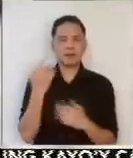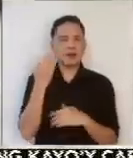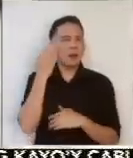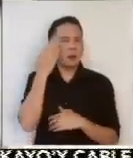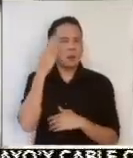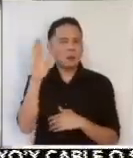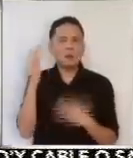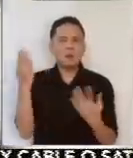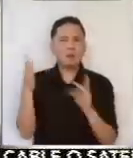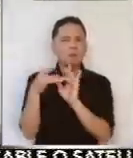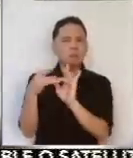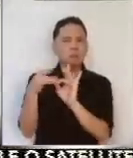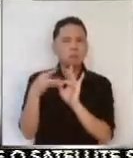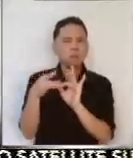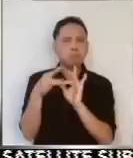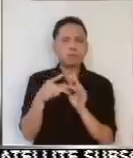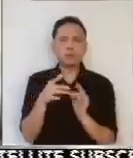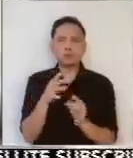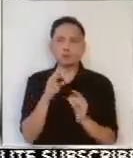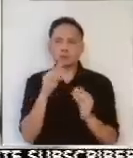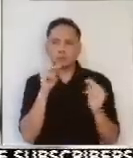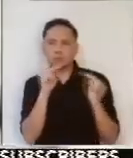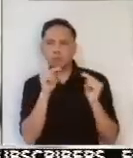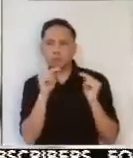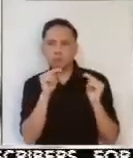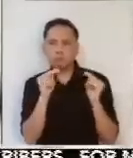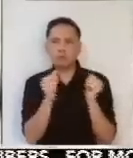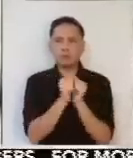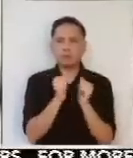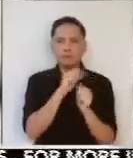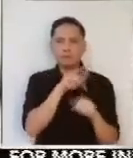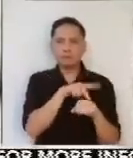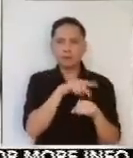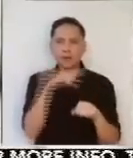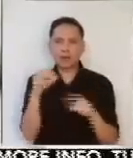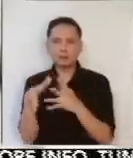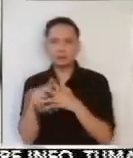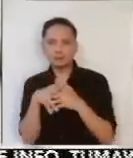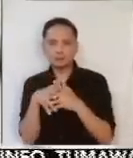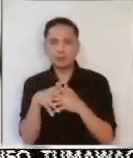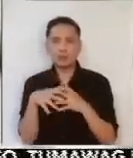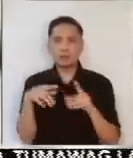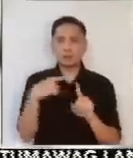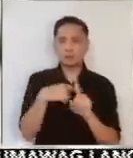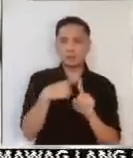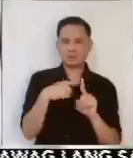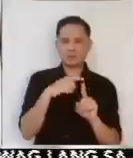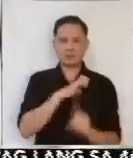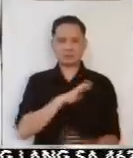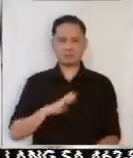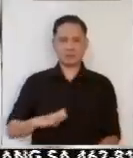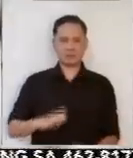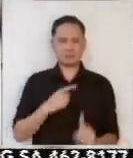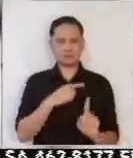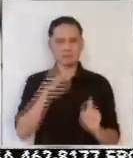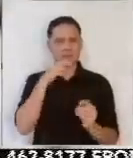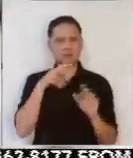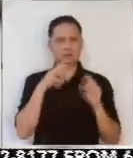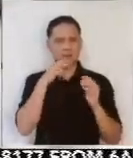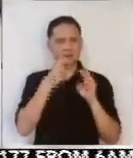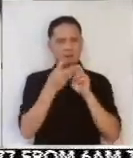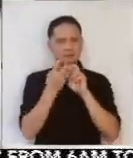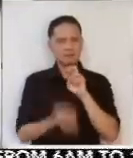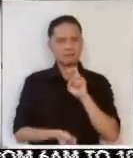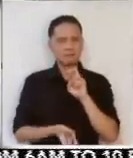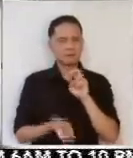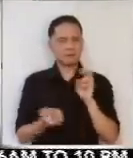usapan sa pagitan ng Pilipinas at Amerika. Pati US Ambassador nga raw, nagulat Sa huli, hindi man daw sasang-ayon ng lahat sa naging